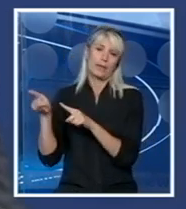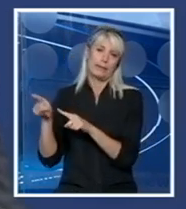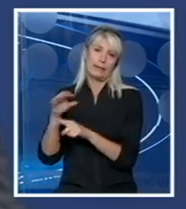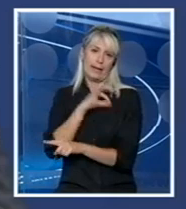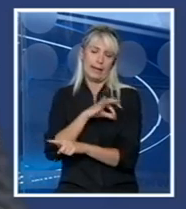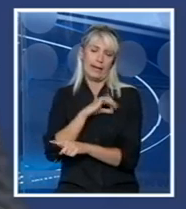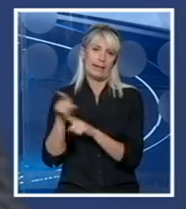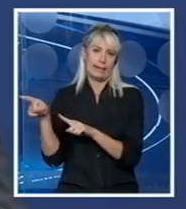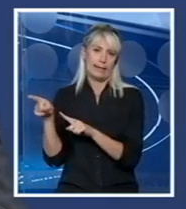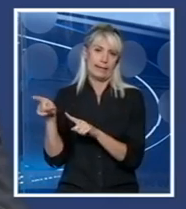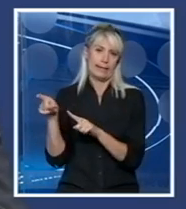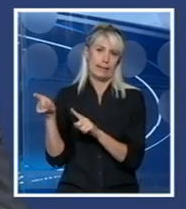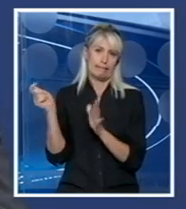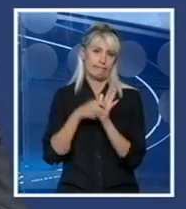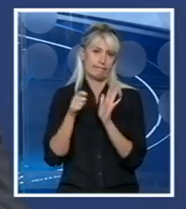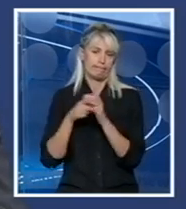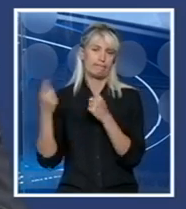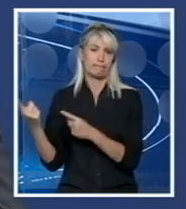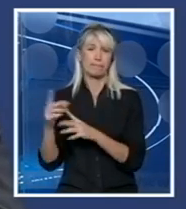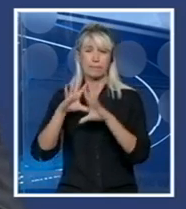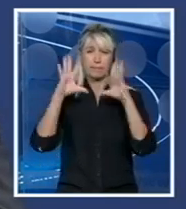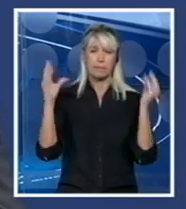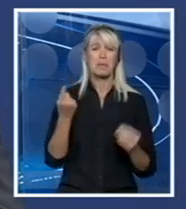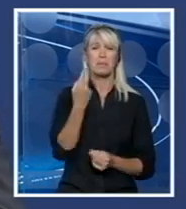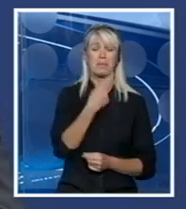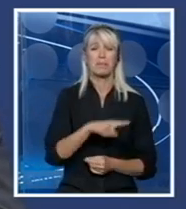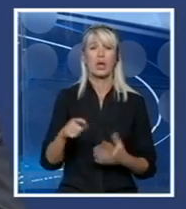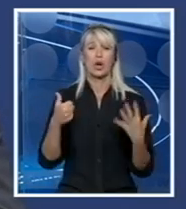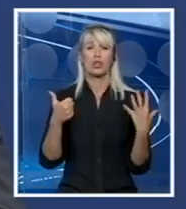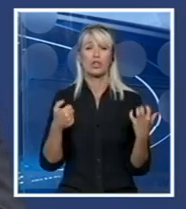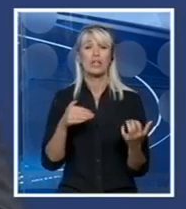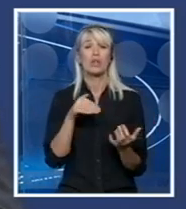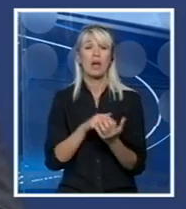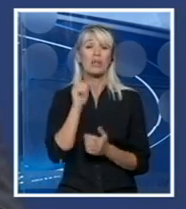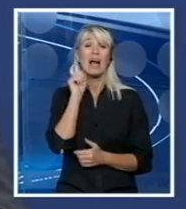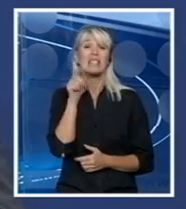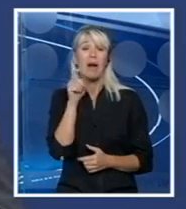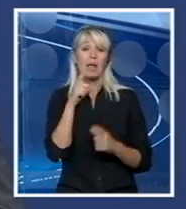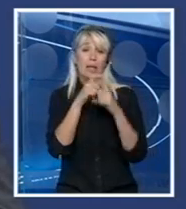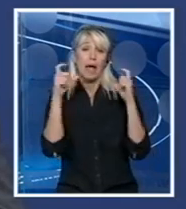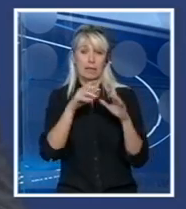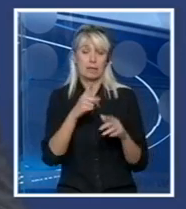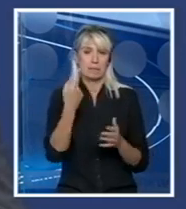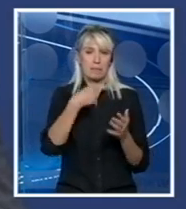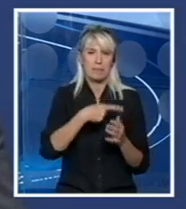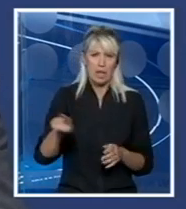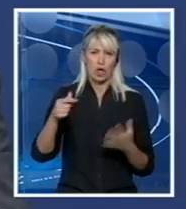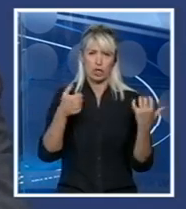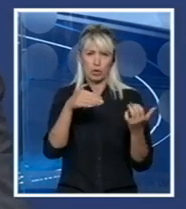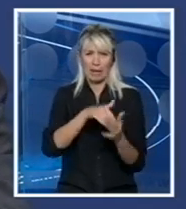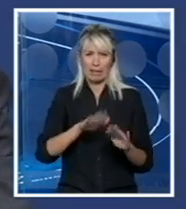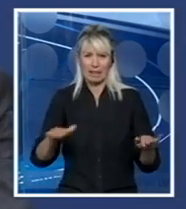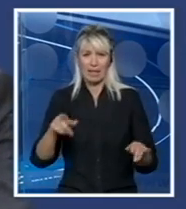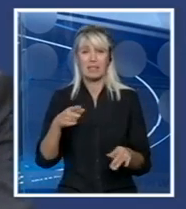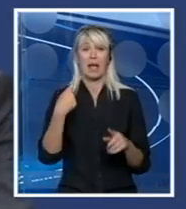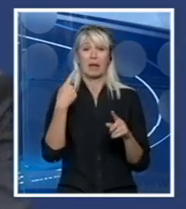kad uzmemo studente, preškolce, osnovce, 1.600.000 puta svaki dan, to stvarno nemamo u budžetima. I to je ona preporuka koju će